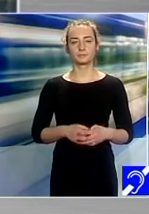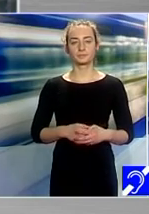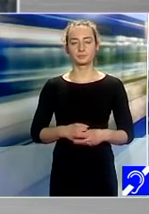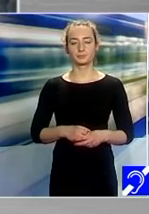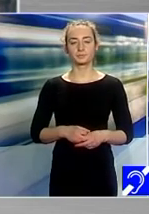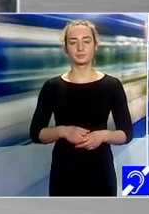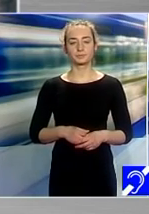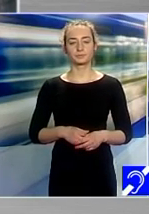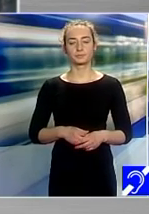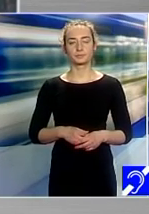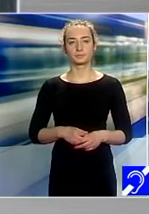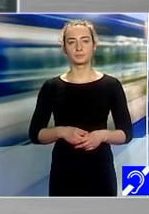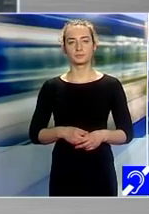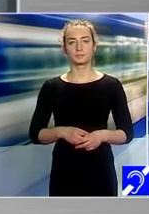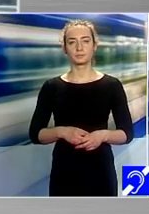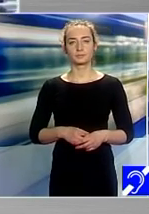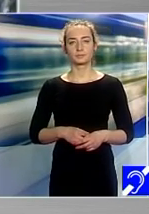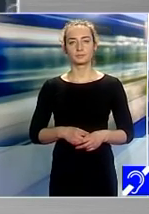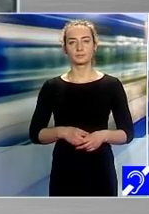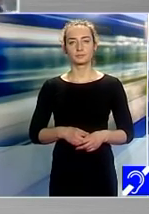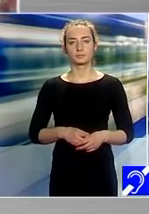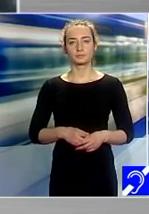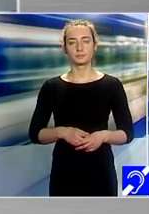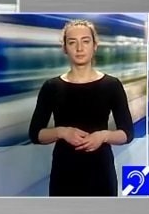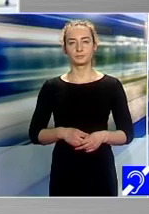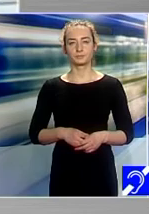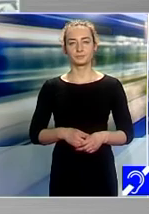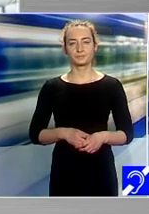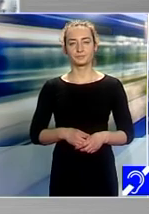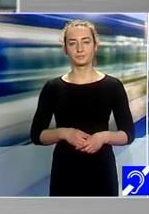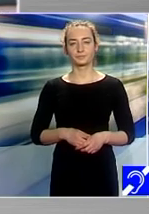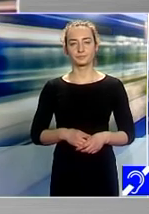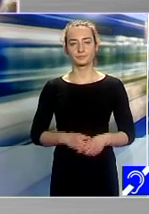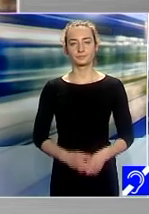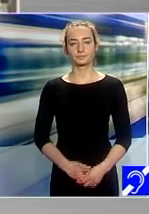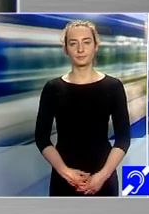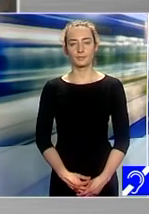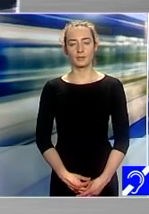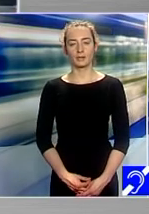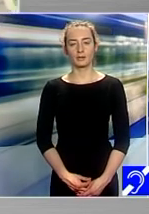Thank you.